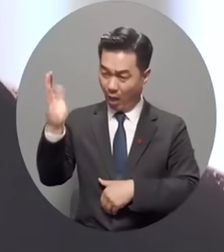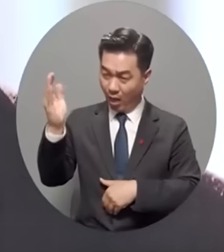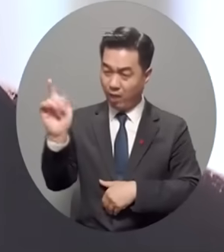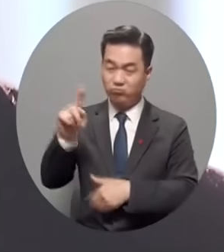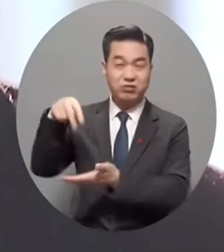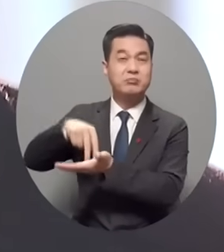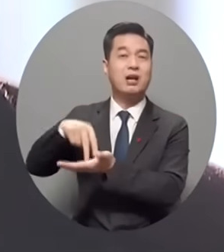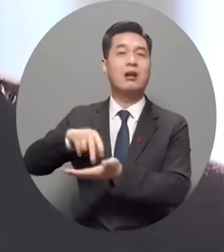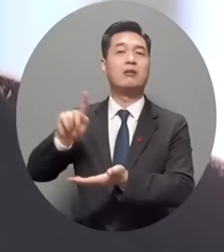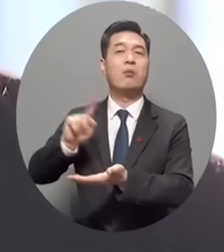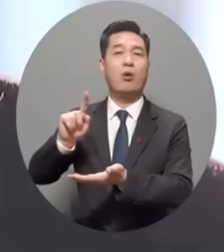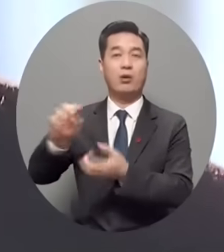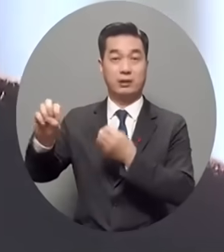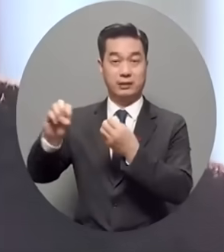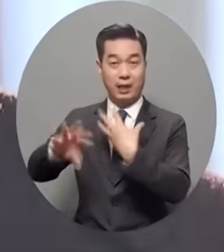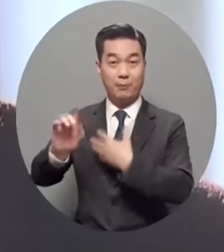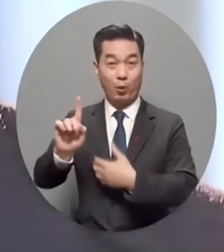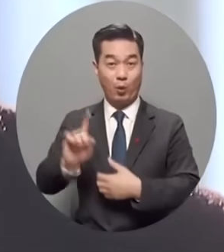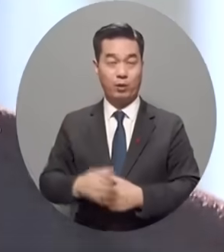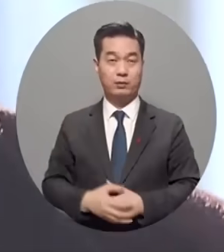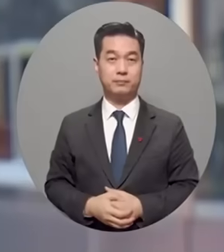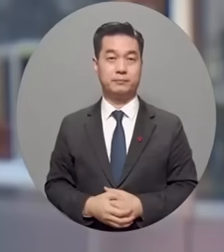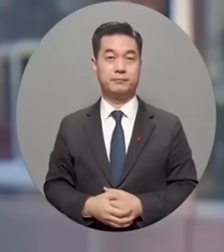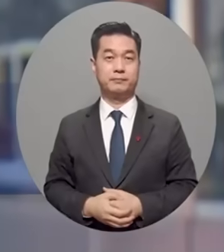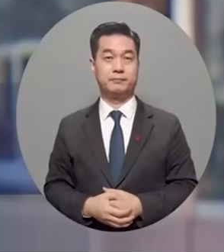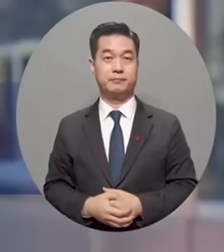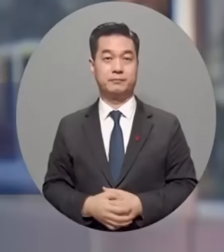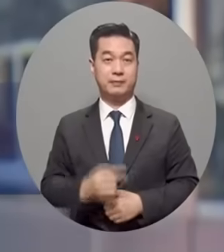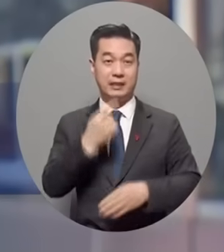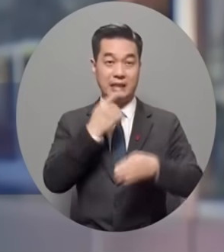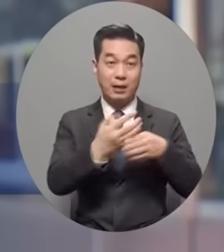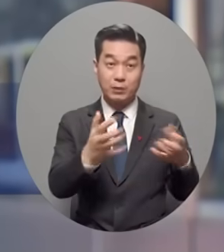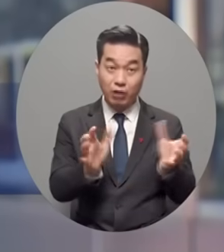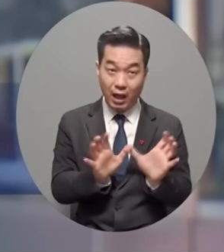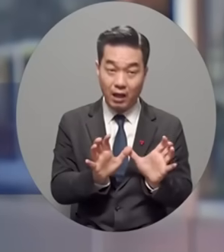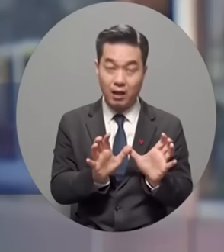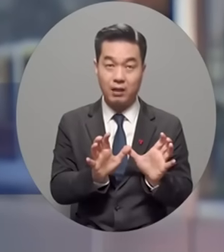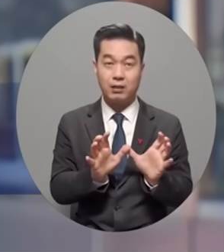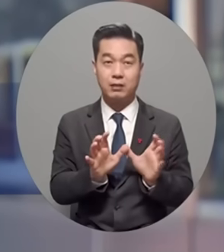묻자 이렇게 답했습니다. 민주당은